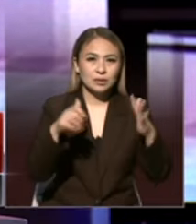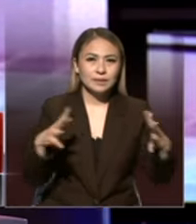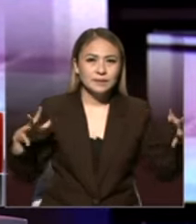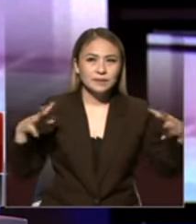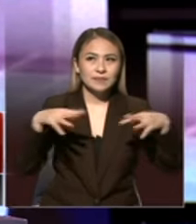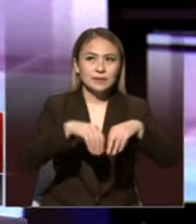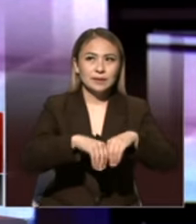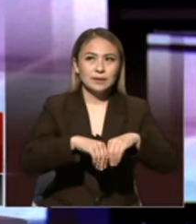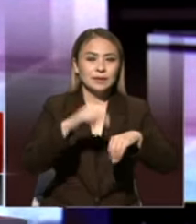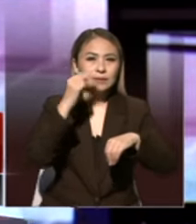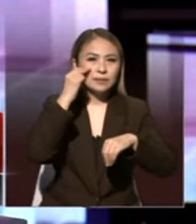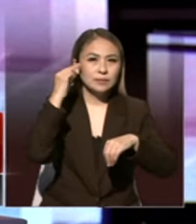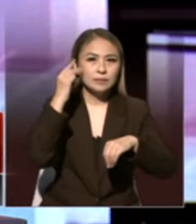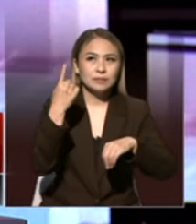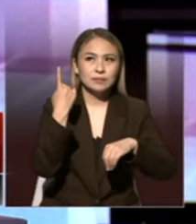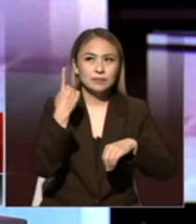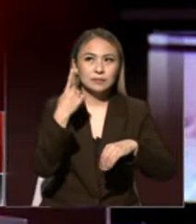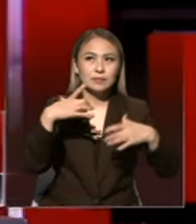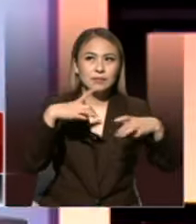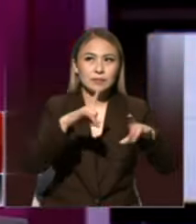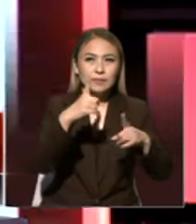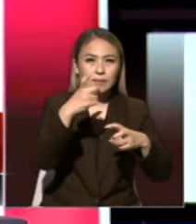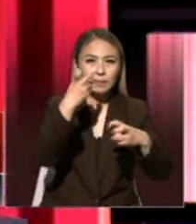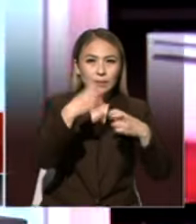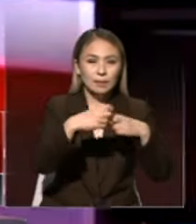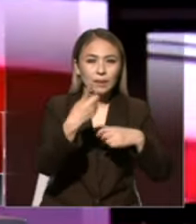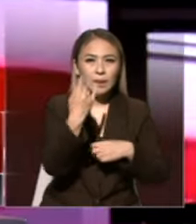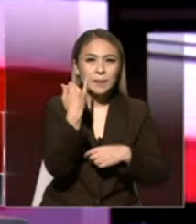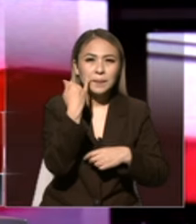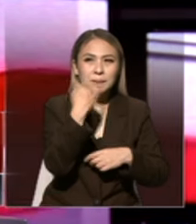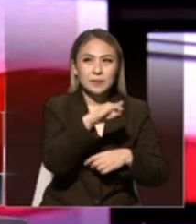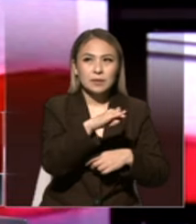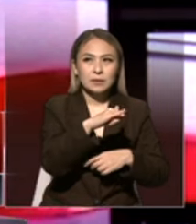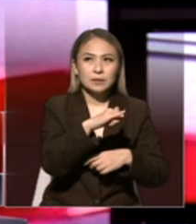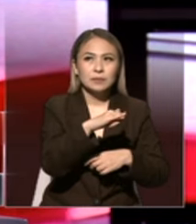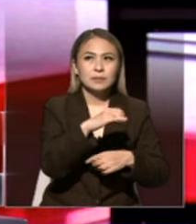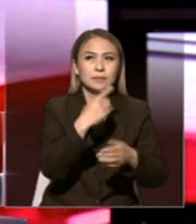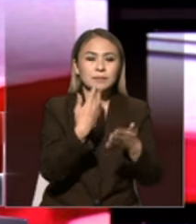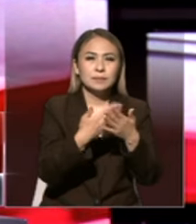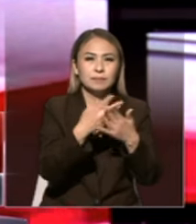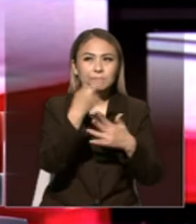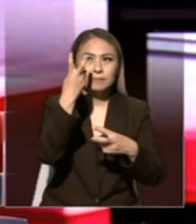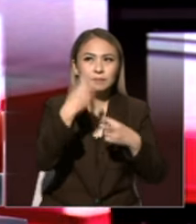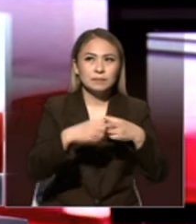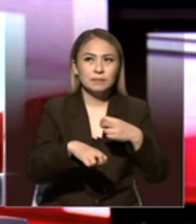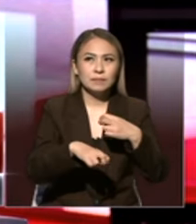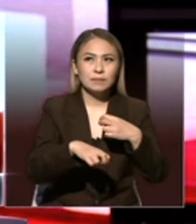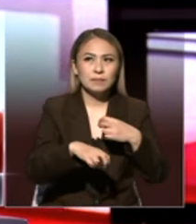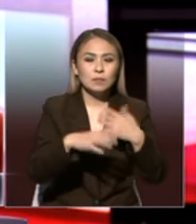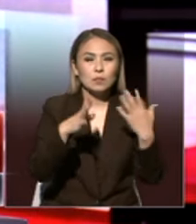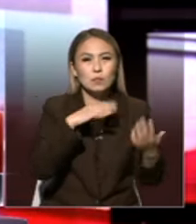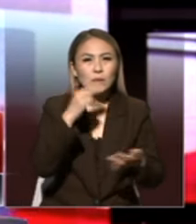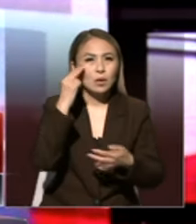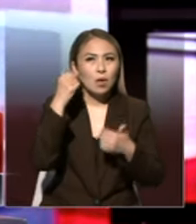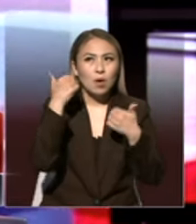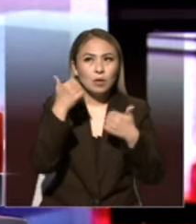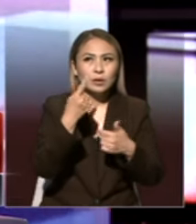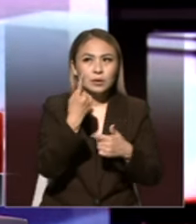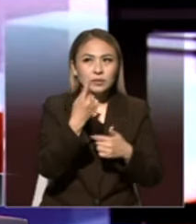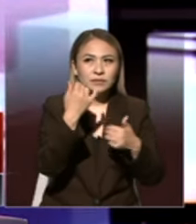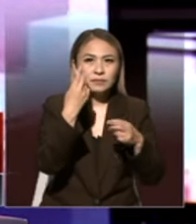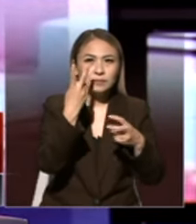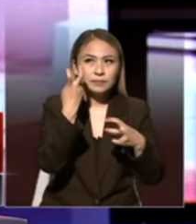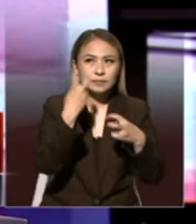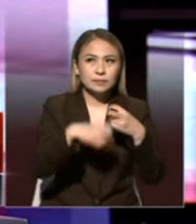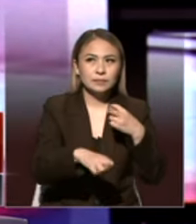Анау Қытайдың бір тракторы жаңағындай сынық қалса, бір элементарный бір штуцері, мысалы көрдіңіз ба? Не үшін біз ол Қытайға қызықпаймыз? Жақсы шығар. Сол штуцер